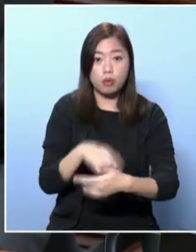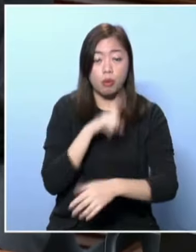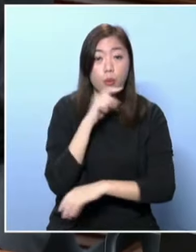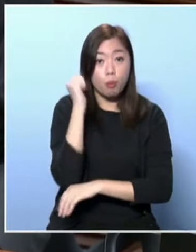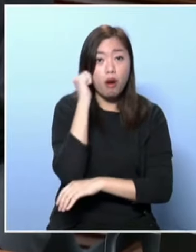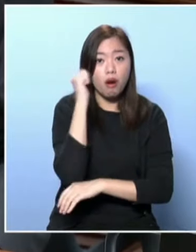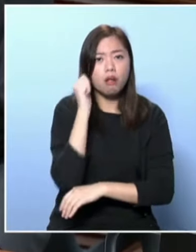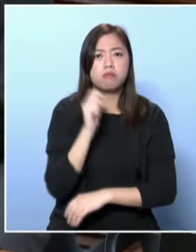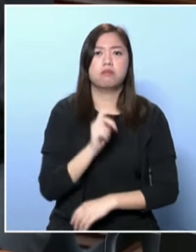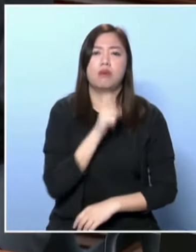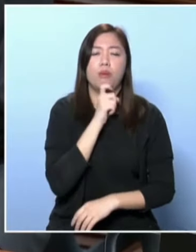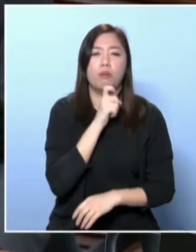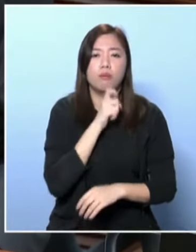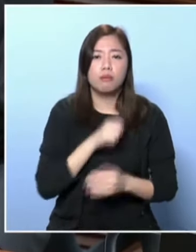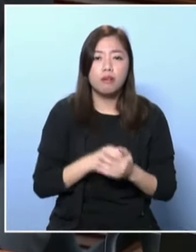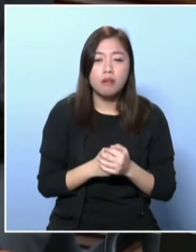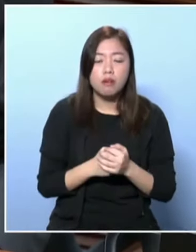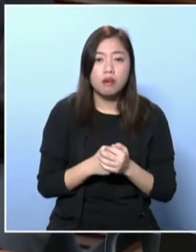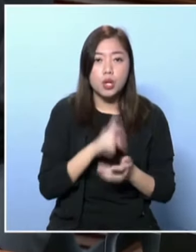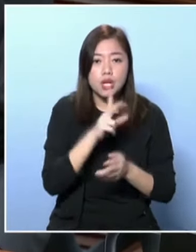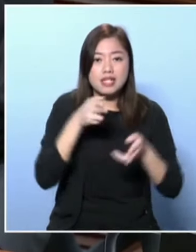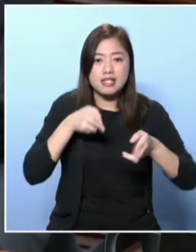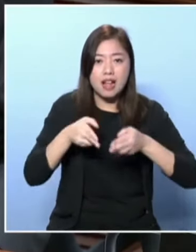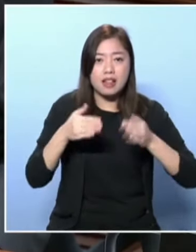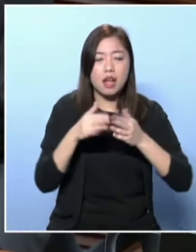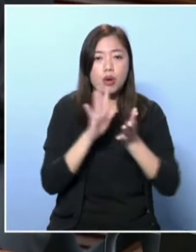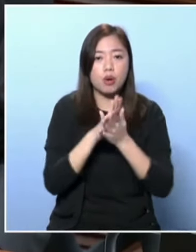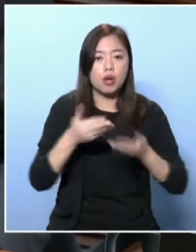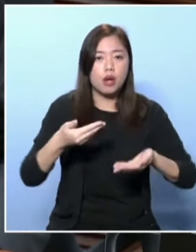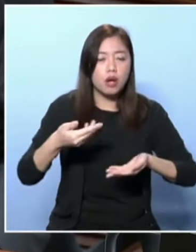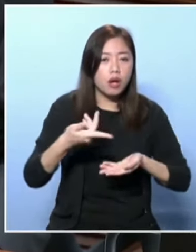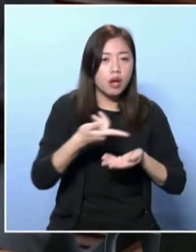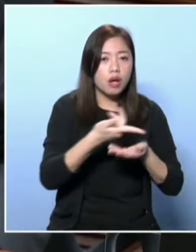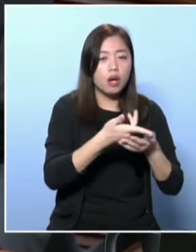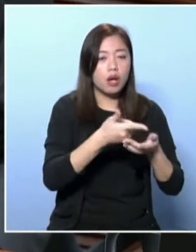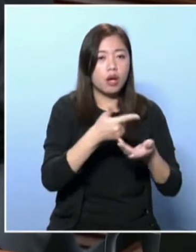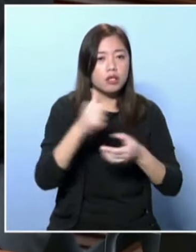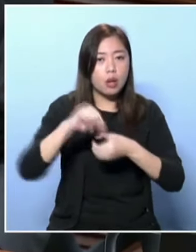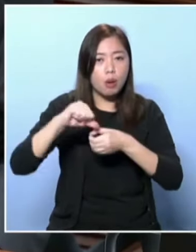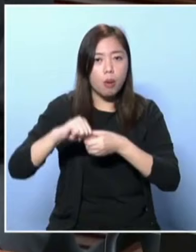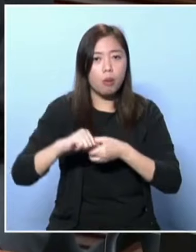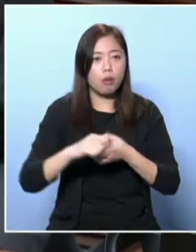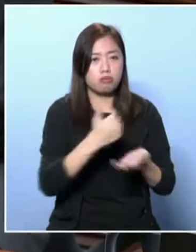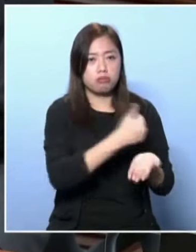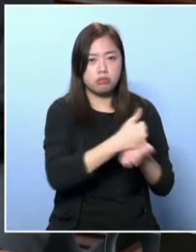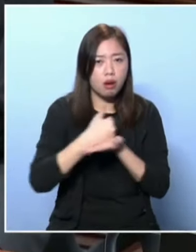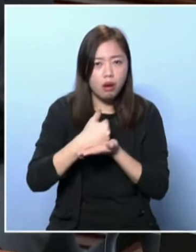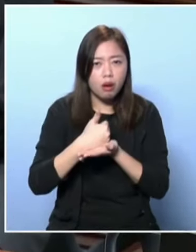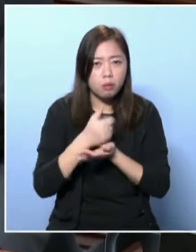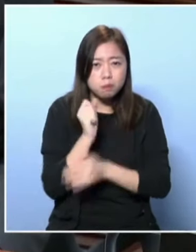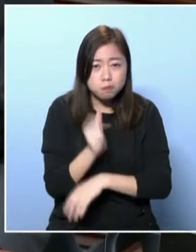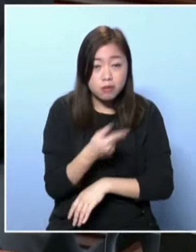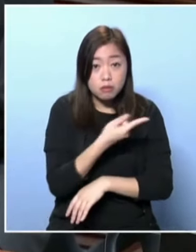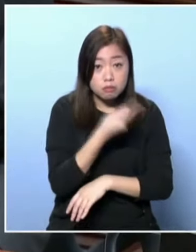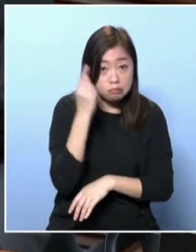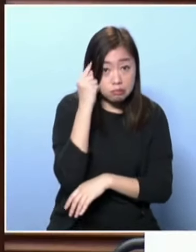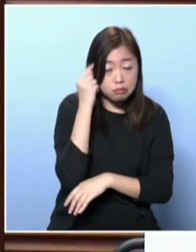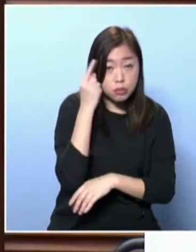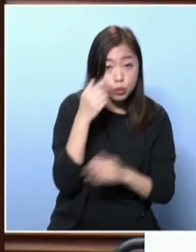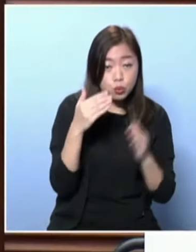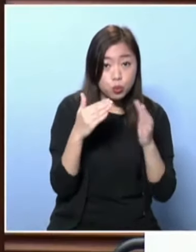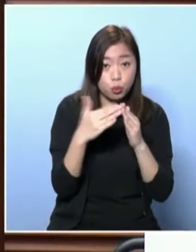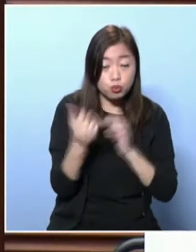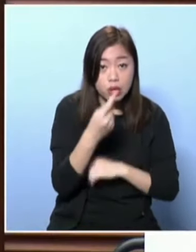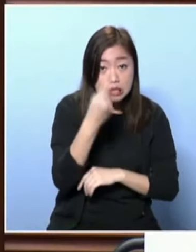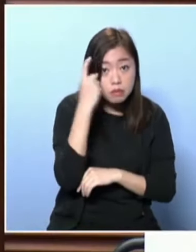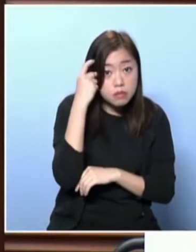困難咧。基本上嗰啲餐廳啊、酒樓食肆，其實佢哋係唔會請嘅咧。呢一啲局長又是否知悉咧？